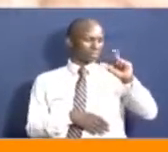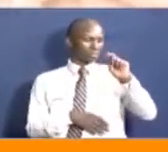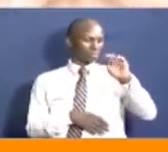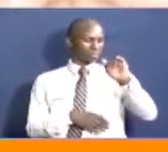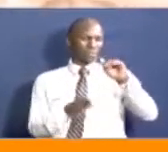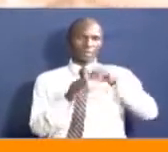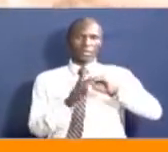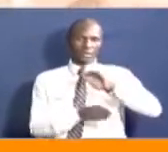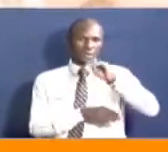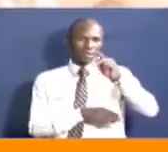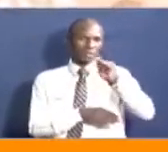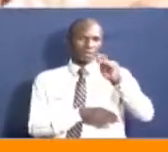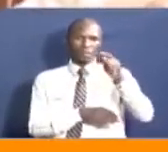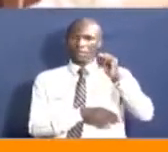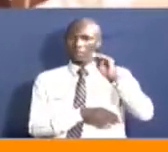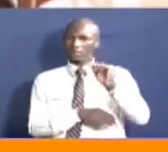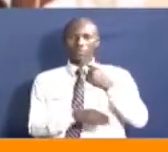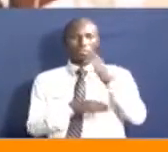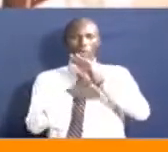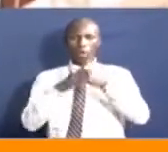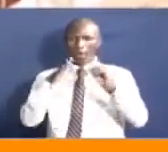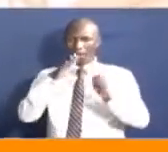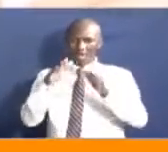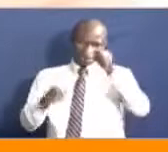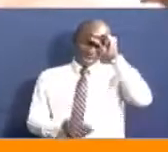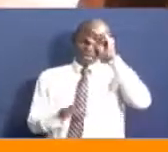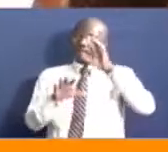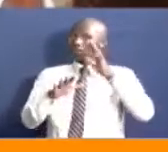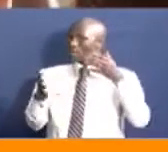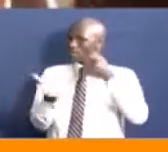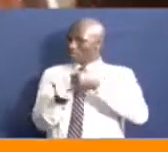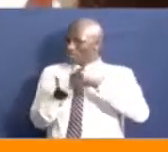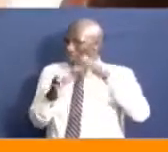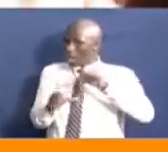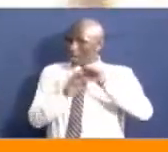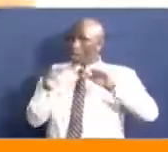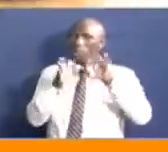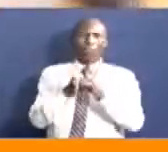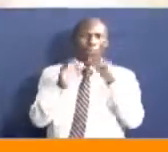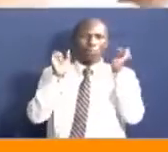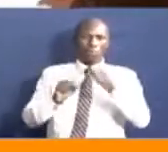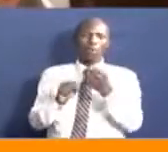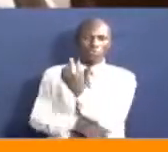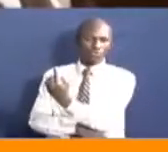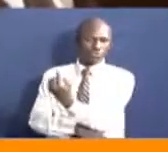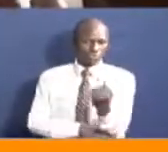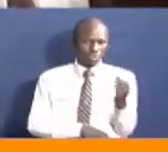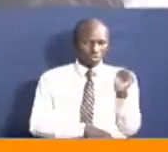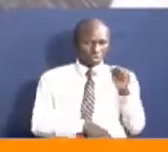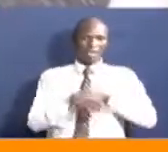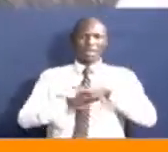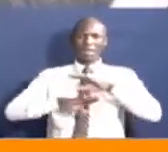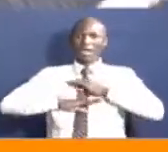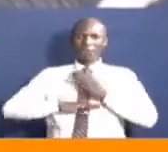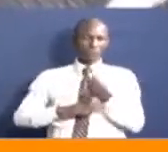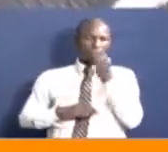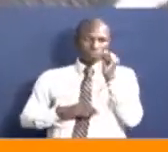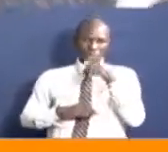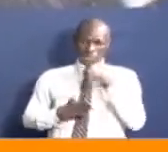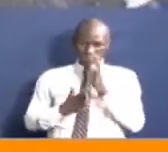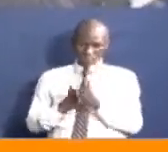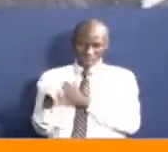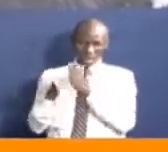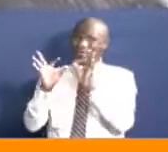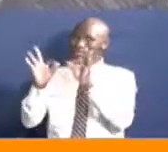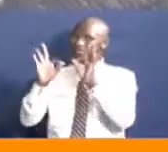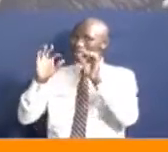kimitaboni ukambo wa kadhiani ni wana Mivia yondea silikali ila yuko na nasiana maunuma kuyikithia kana kila mwene dhinuwa kwa talewa kuyana dhike Mivango